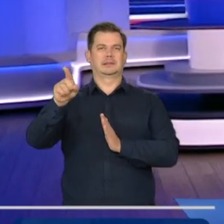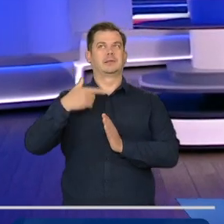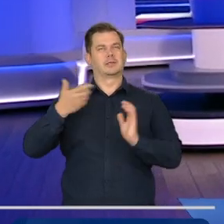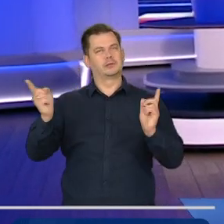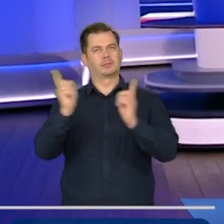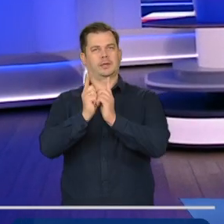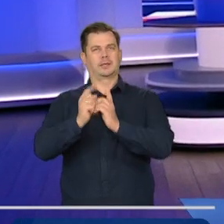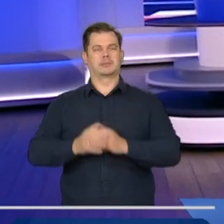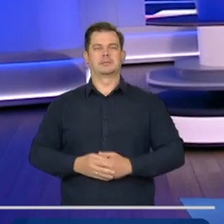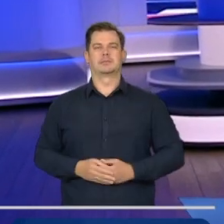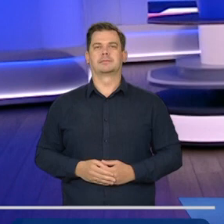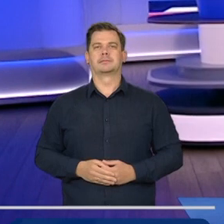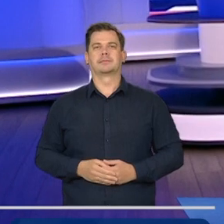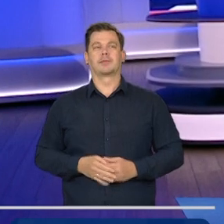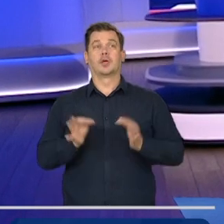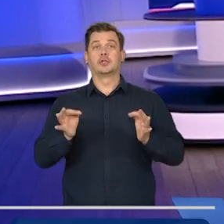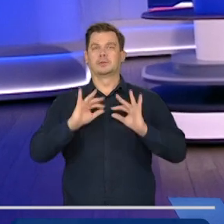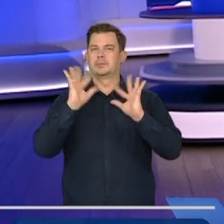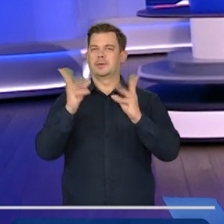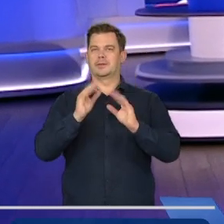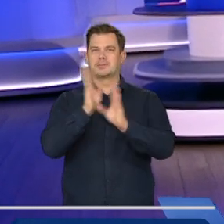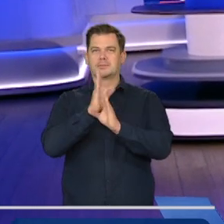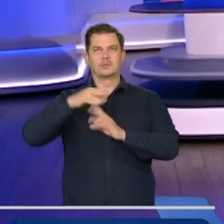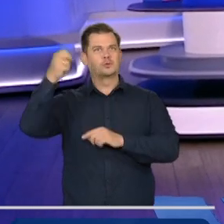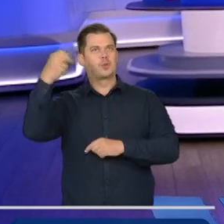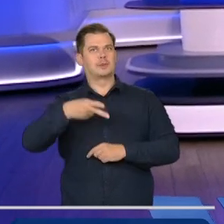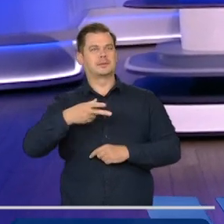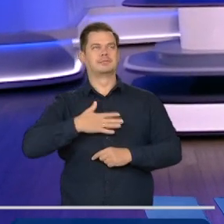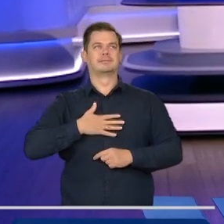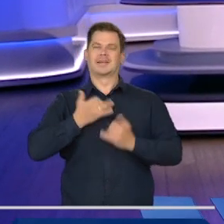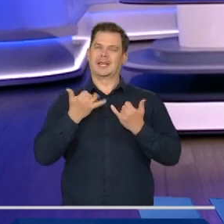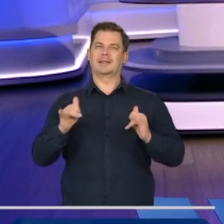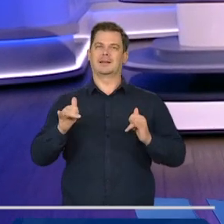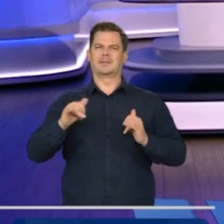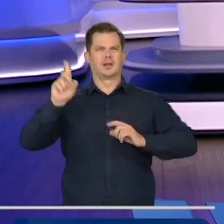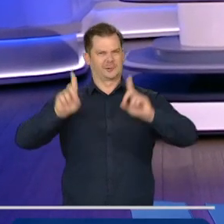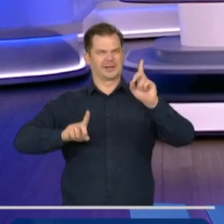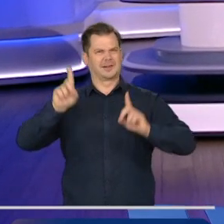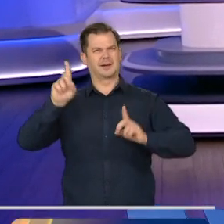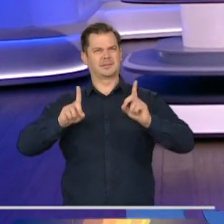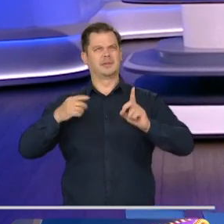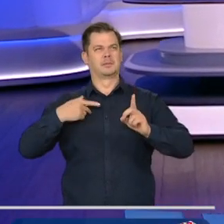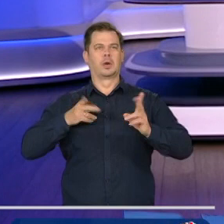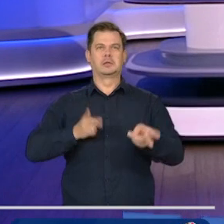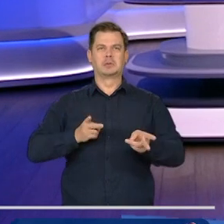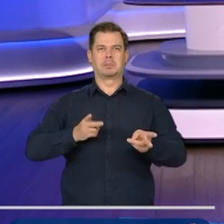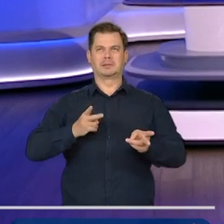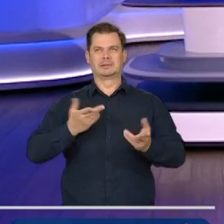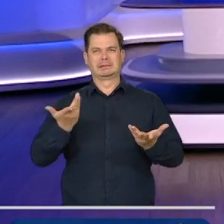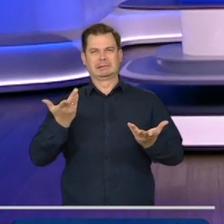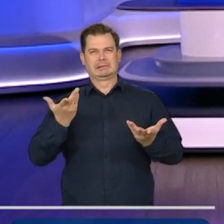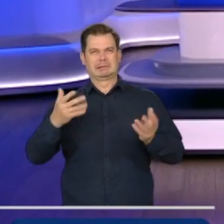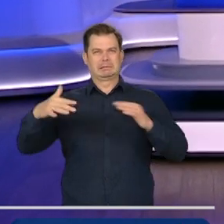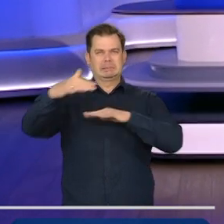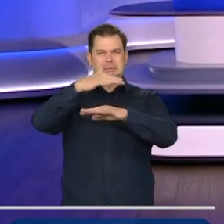nimi spotkamy. Dziś akurat piękna pogoda, słońce to też inaczej nastraja, ale czasami jak jest taka ponura pogoda we Wszystkich